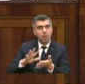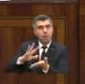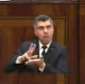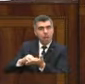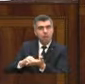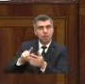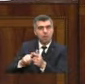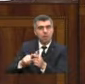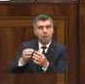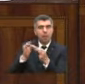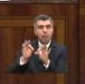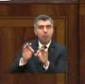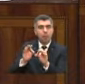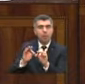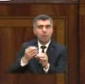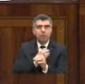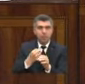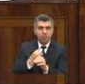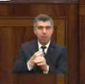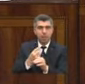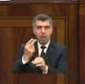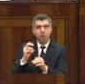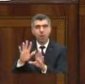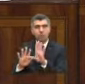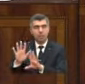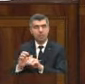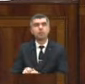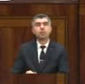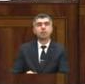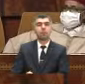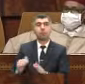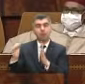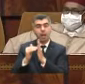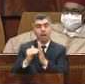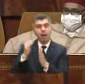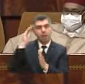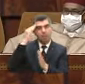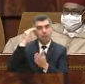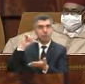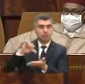سنة 2012 بالدار البيضاء، أو مؤخرا بفاس على هذه الاتفاقيات ديال الحماية الاجتماعية.